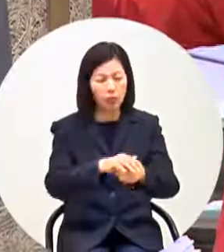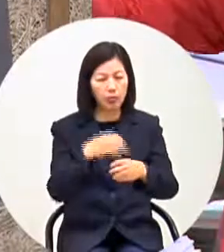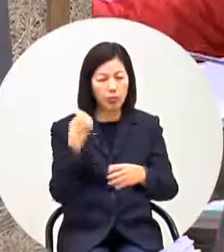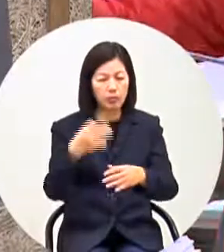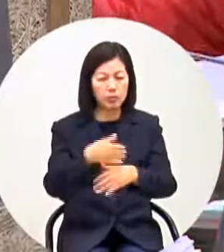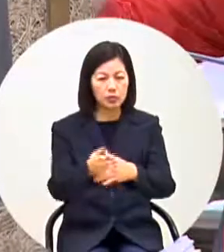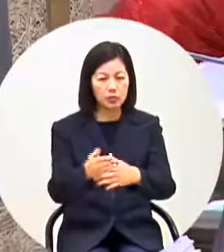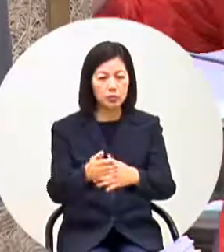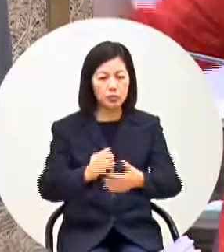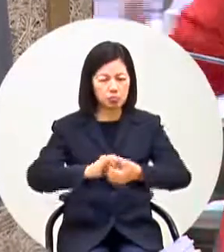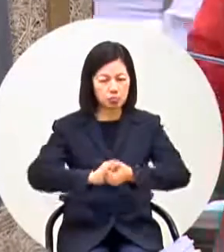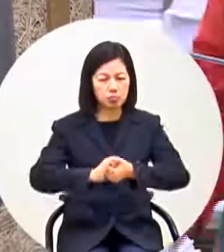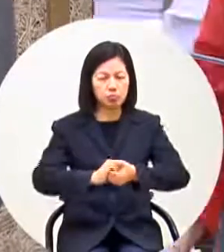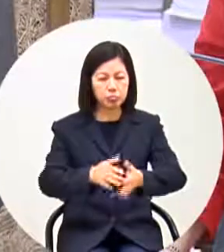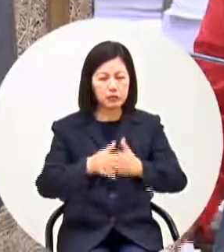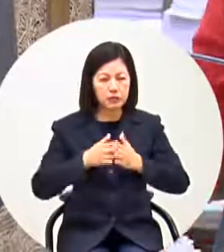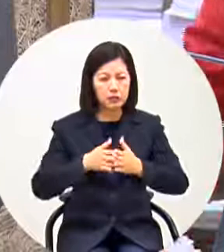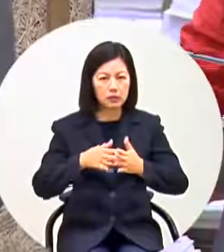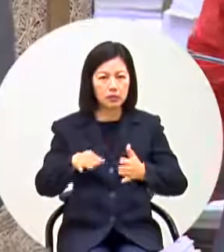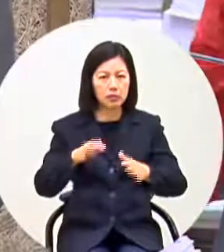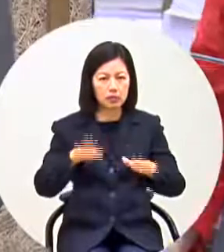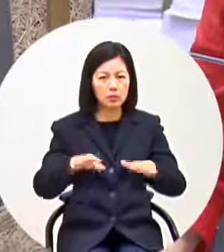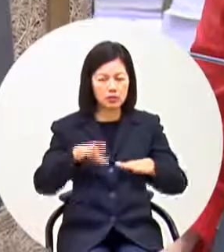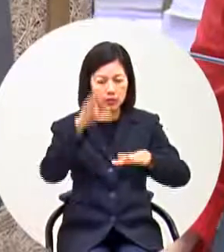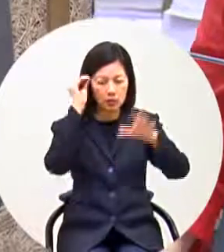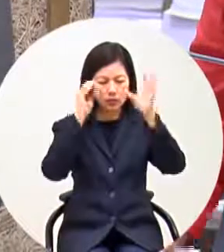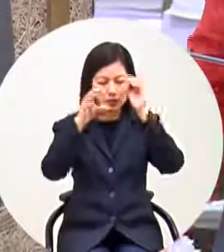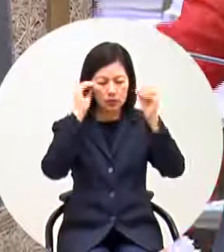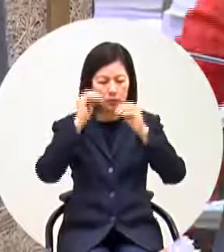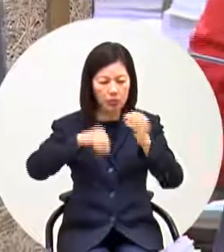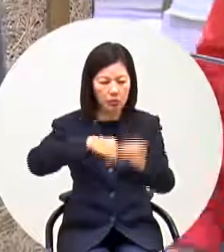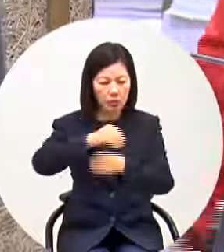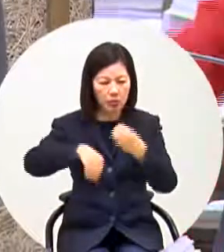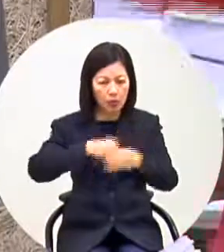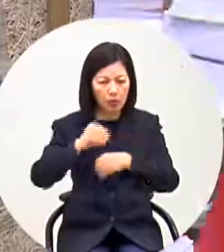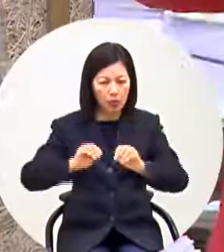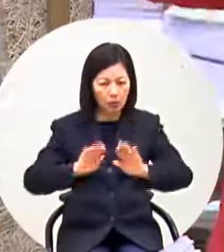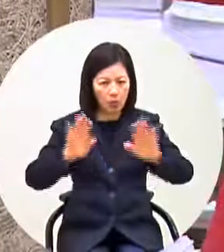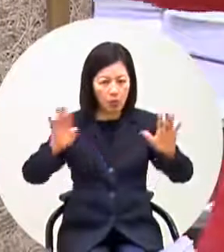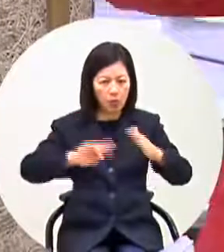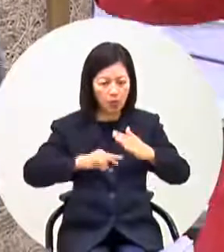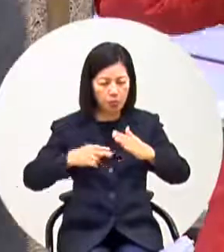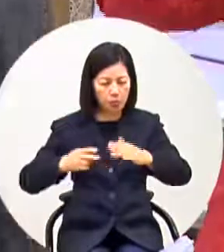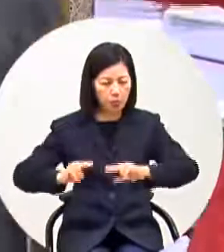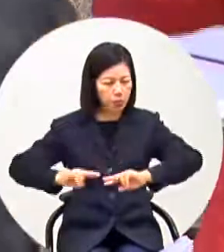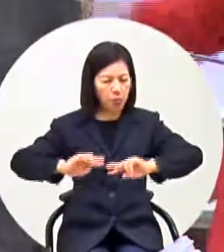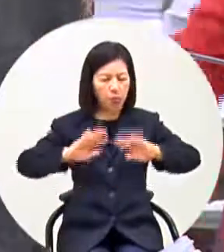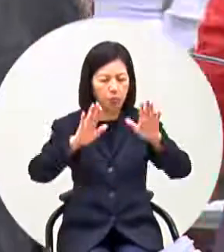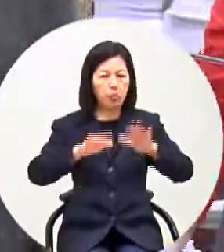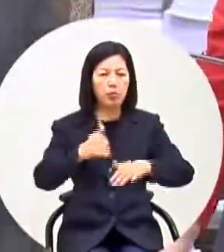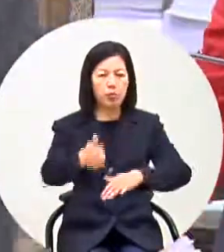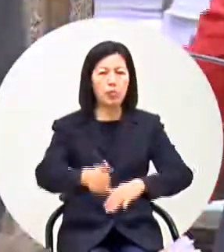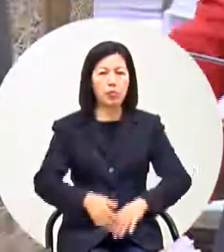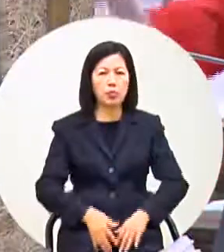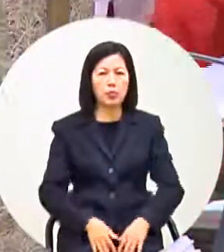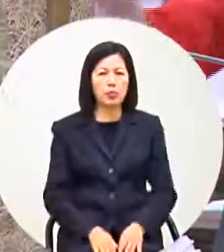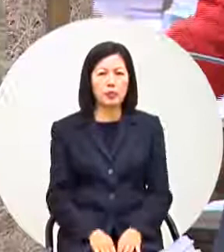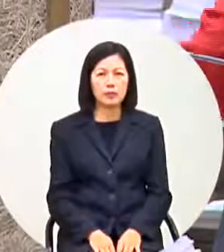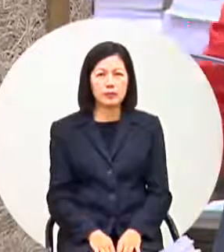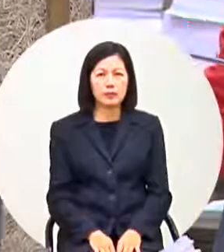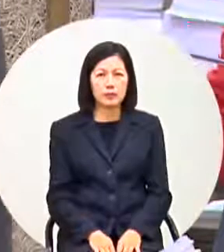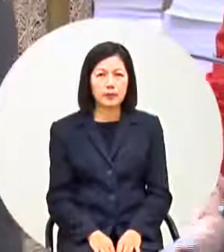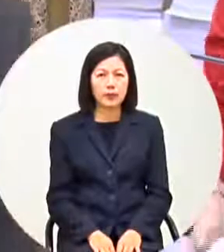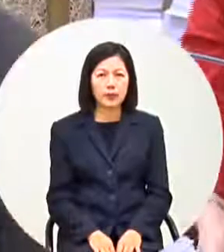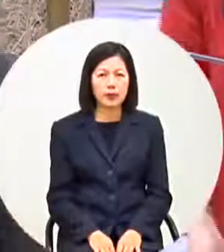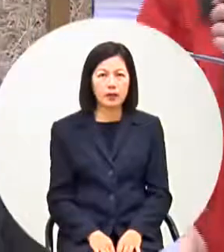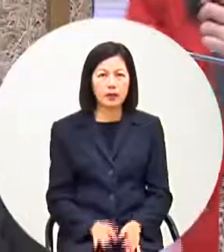运用现有的资源，好好来发挥，好好发挥，这样好不好？因为时间有限。你有什么在